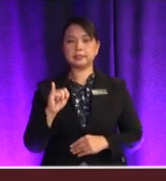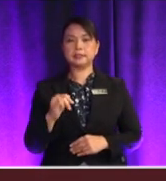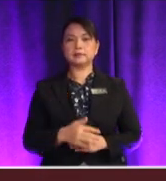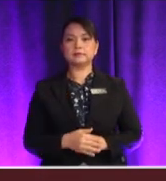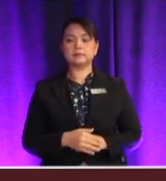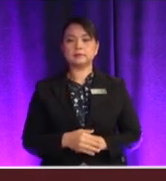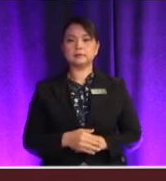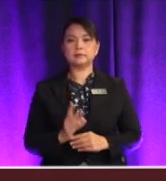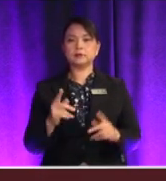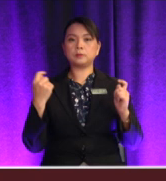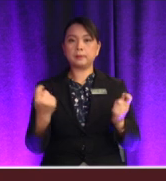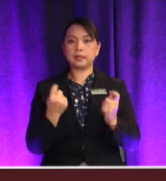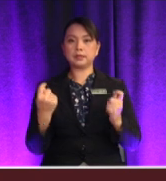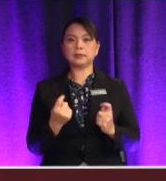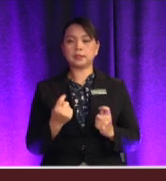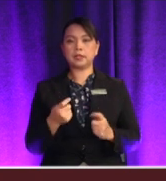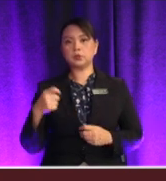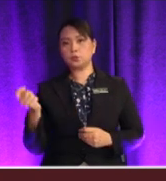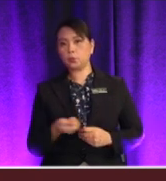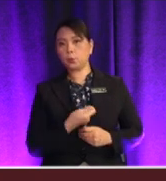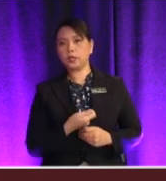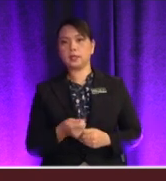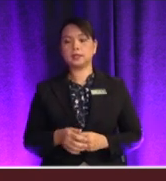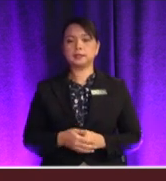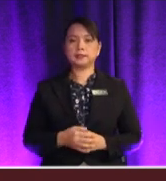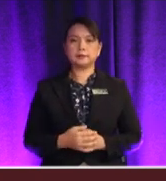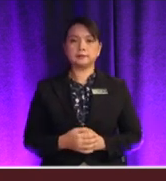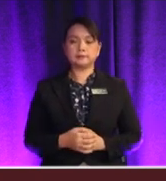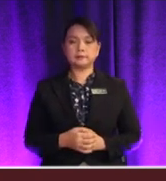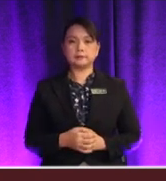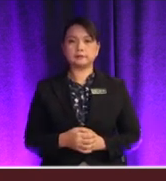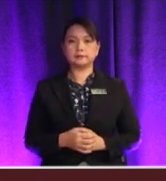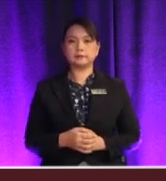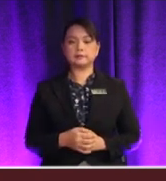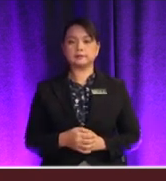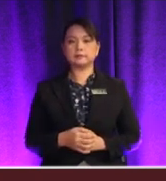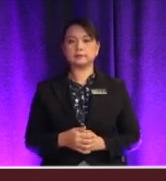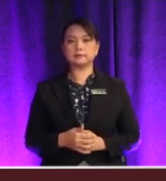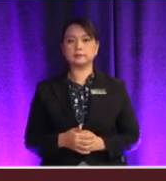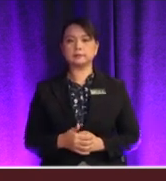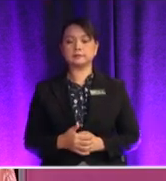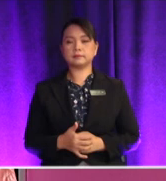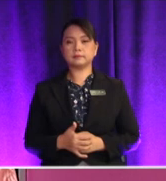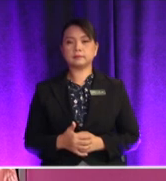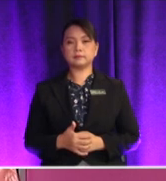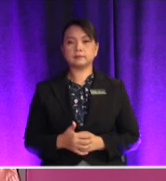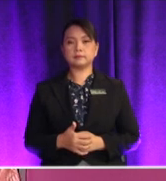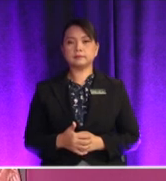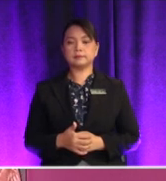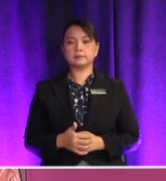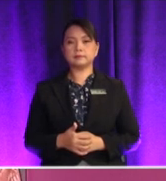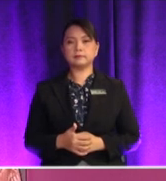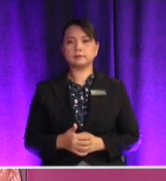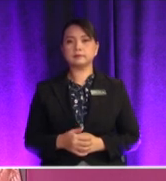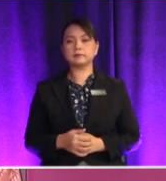di Punjab. Okey. Akbar sebenarnya salah seorang murid kita hari ini adalah dari kaum Punjabi. Oh,